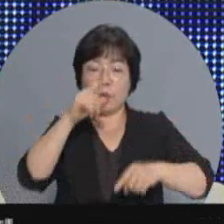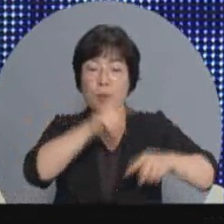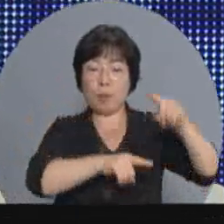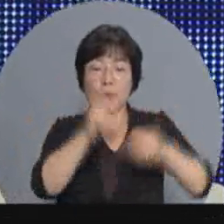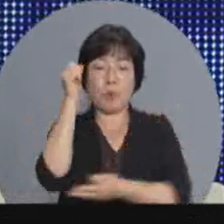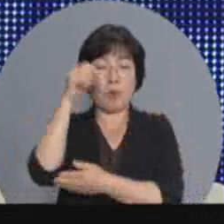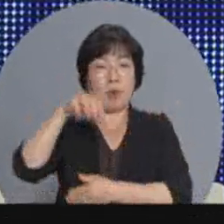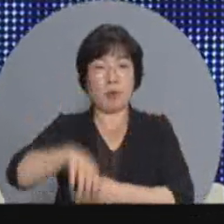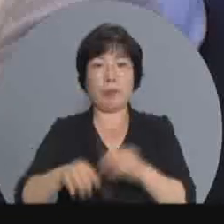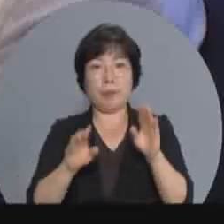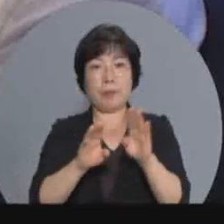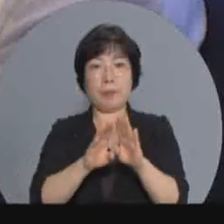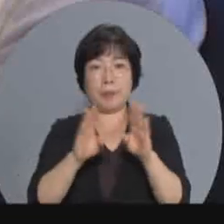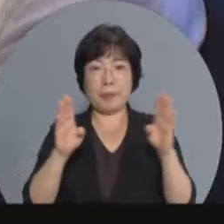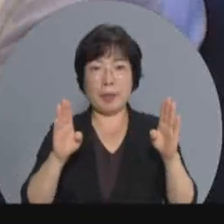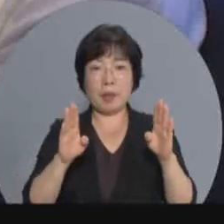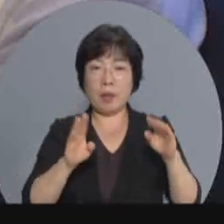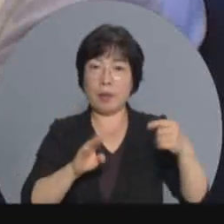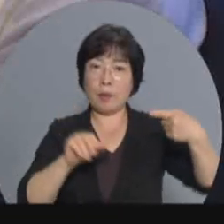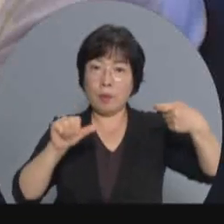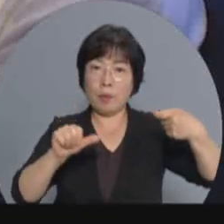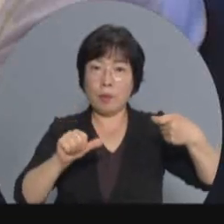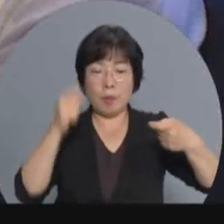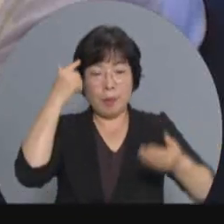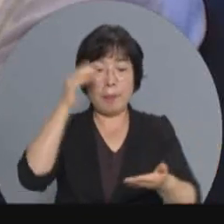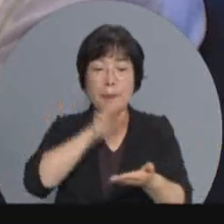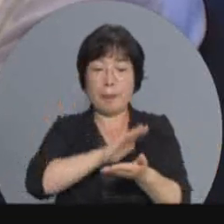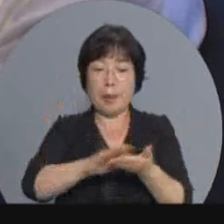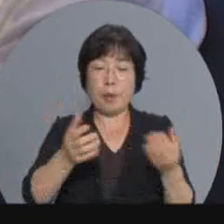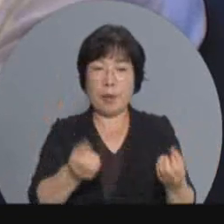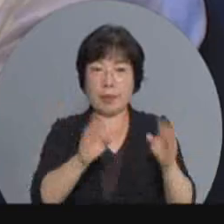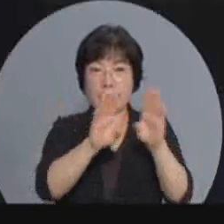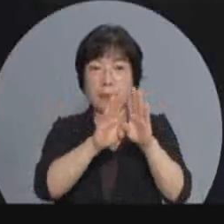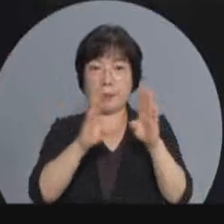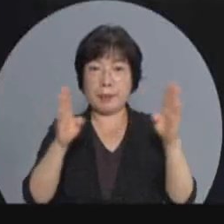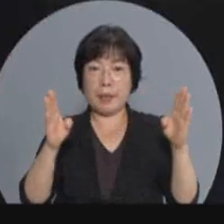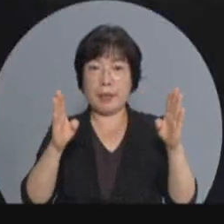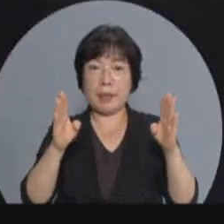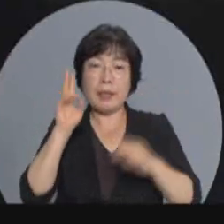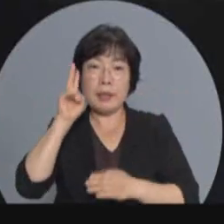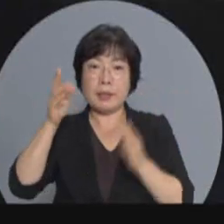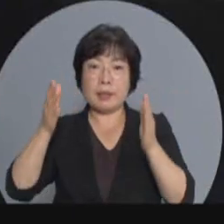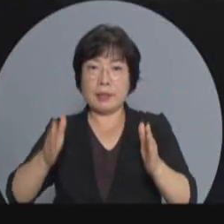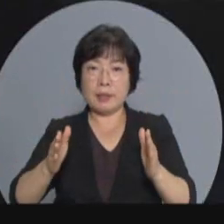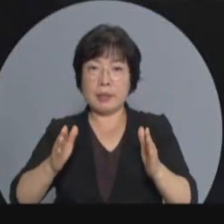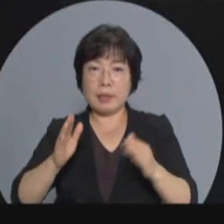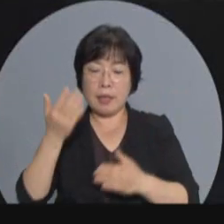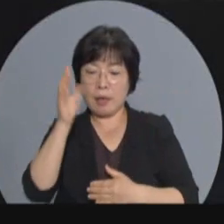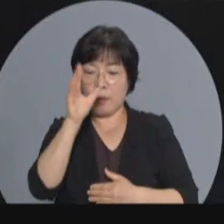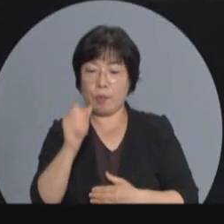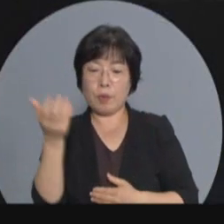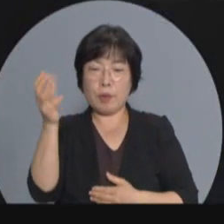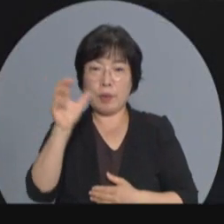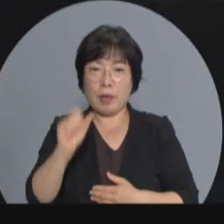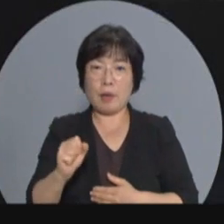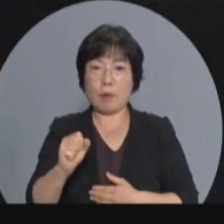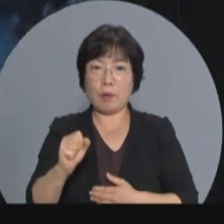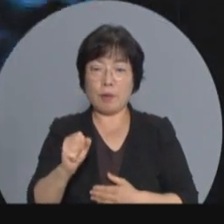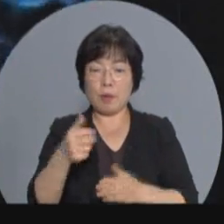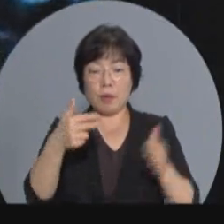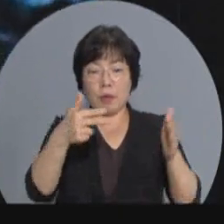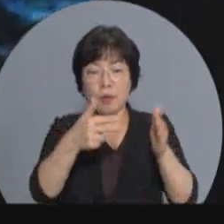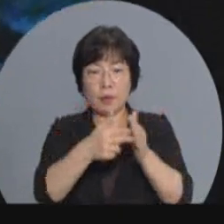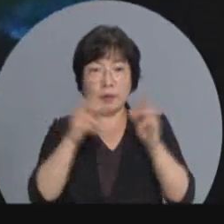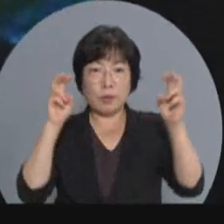영암에서 열립니다 5일은 평화 페스티벌 개회식을 시작으로 이틀 동안 남아공 투투 재단 잡슨 대표 등